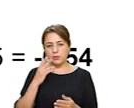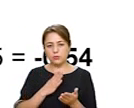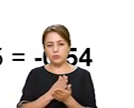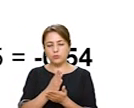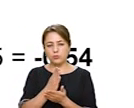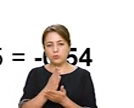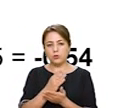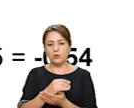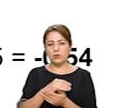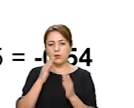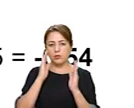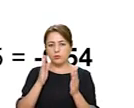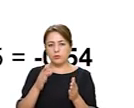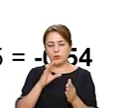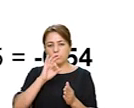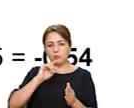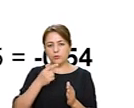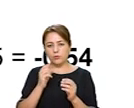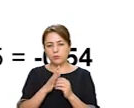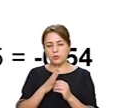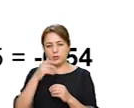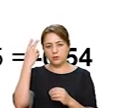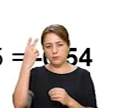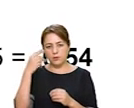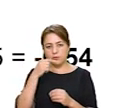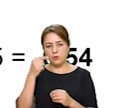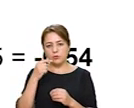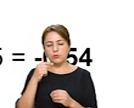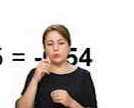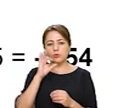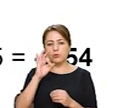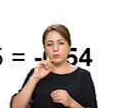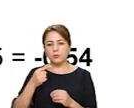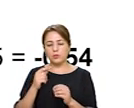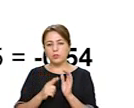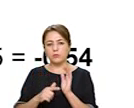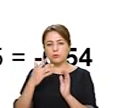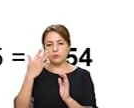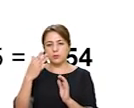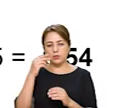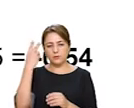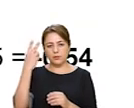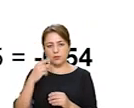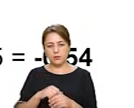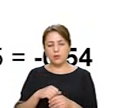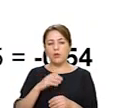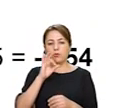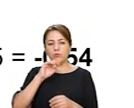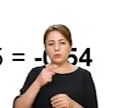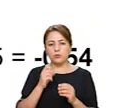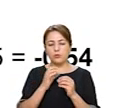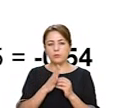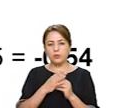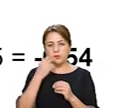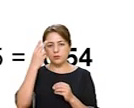to'g'ridan to'g'ri 0.115 ni kvadratidan ayiramiz minus 0.175 ni kvadratini. 0.115 ni